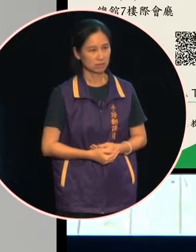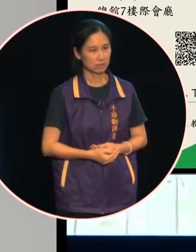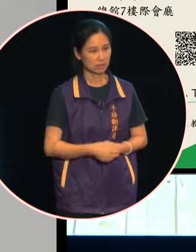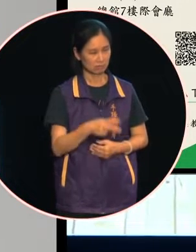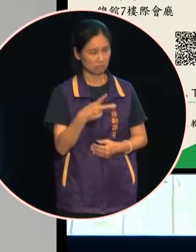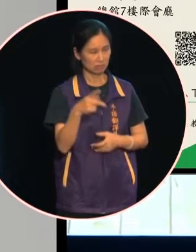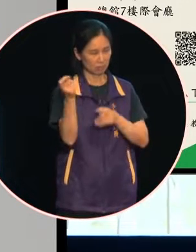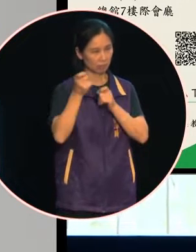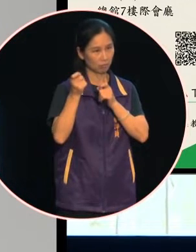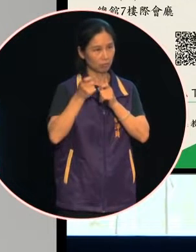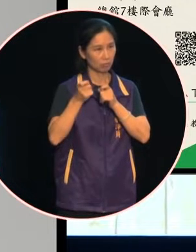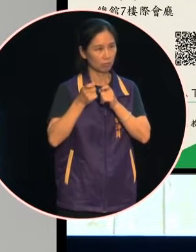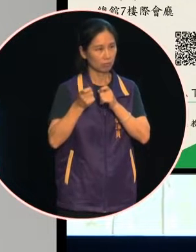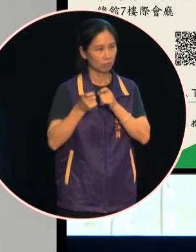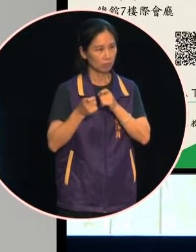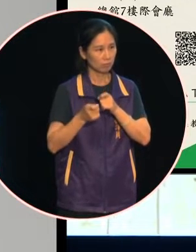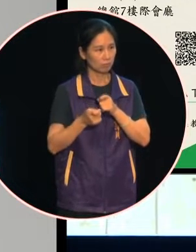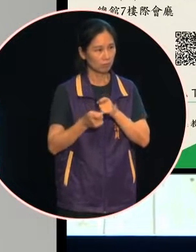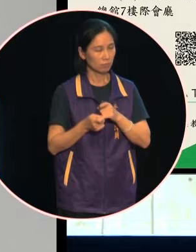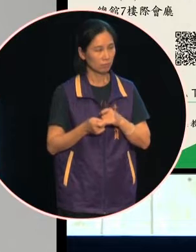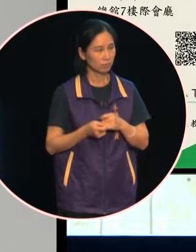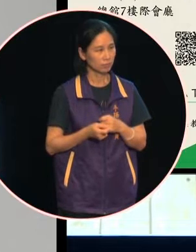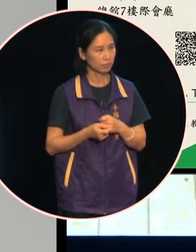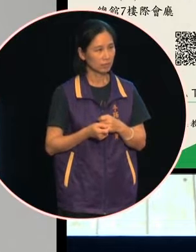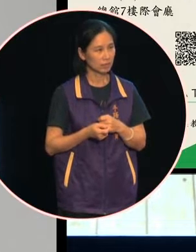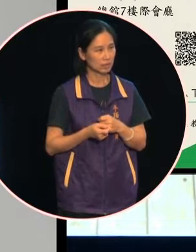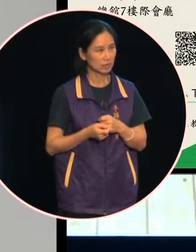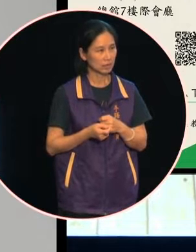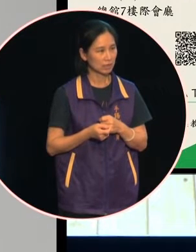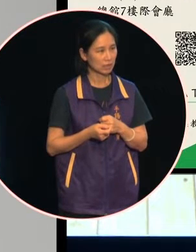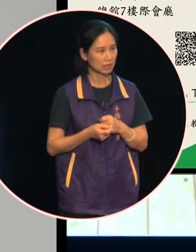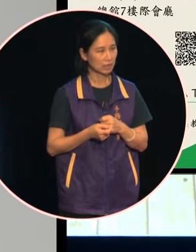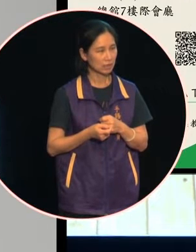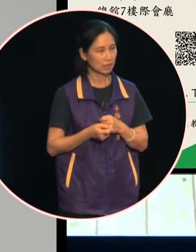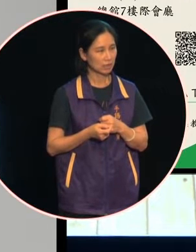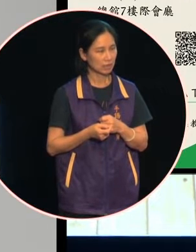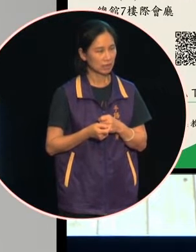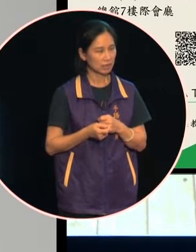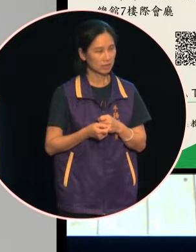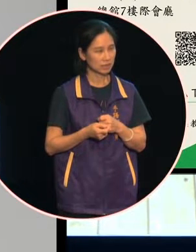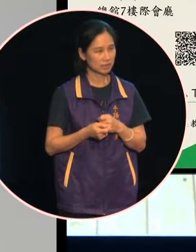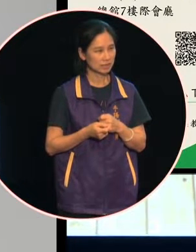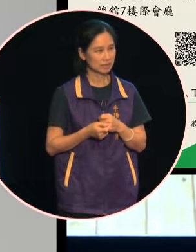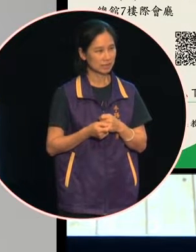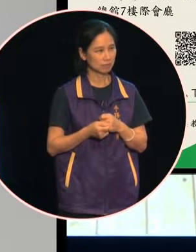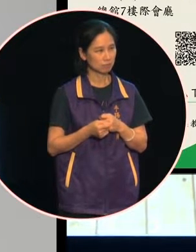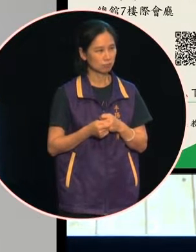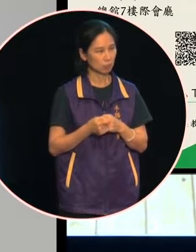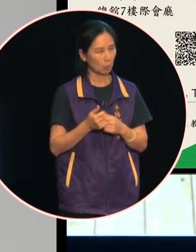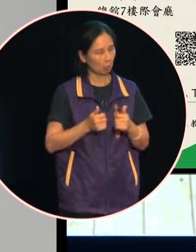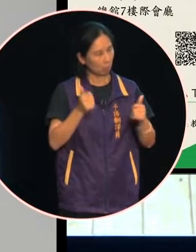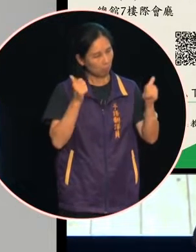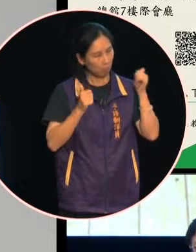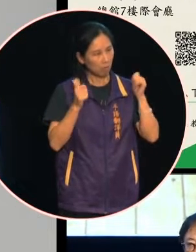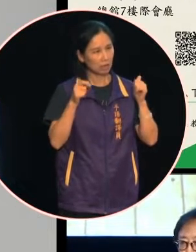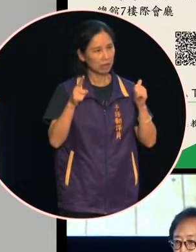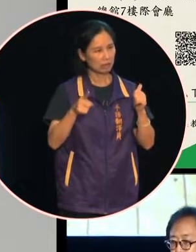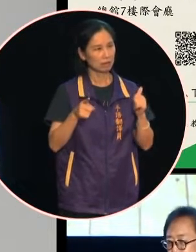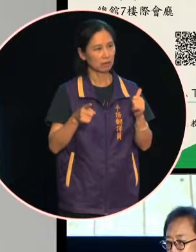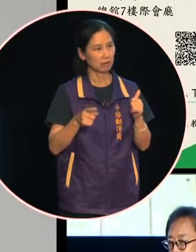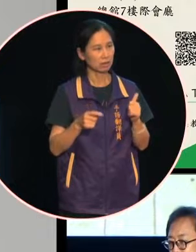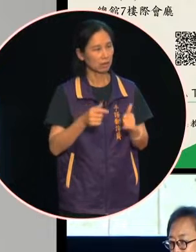最近在台北就办了就怀念他的音乐